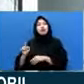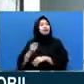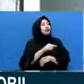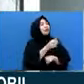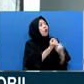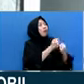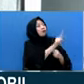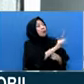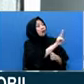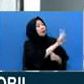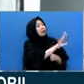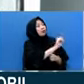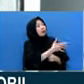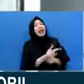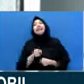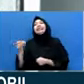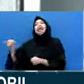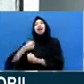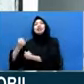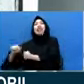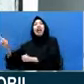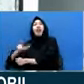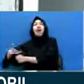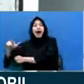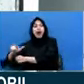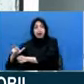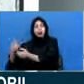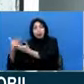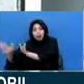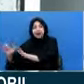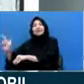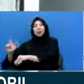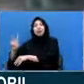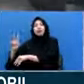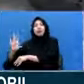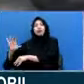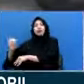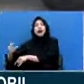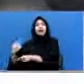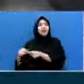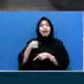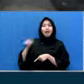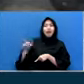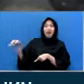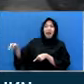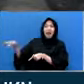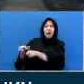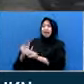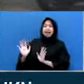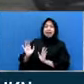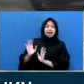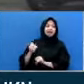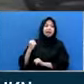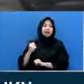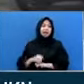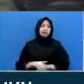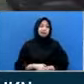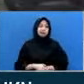bukan anu kita dan kita besok enggak akan menggunakan itu kan kita akan menggunakan ketua DPD